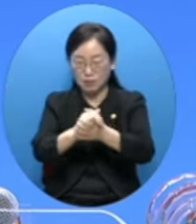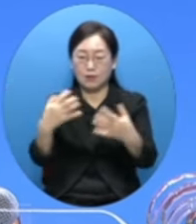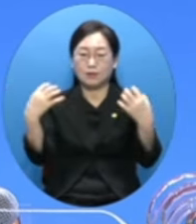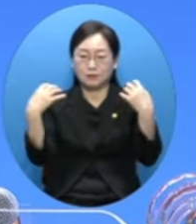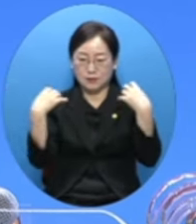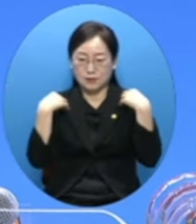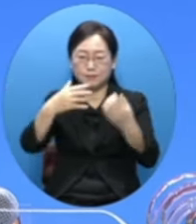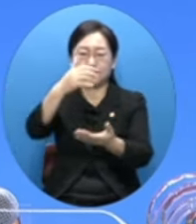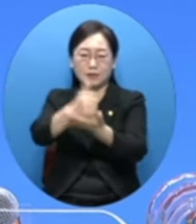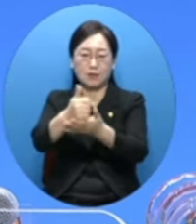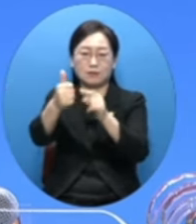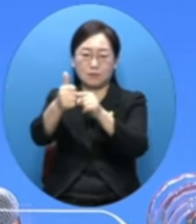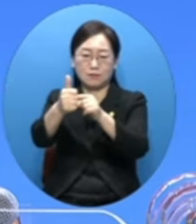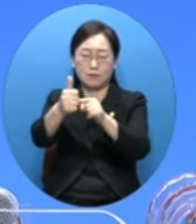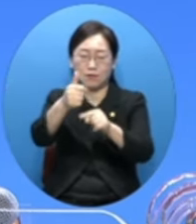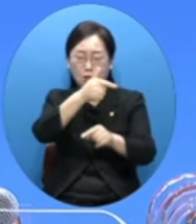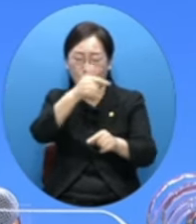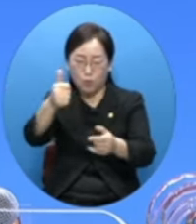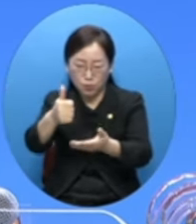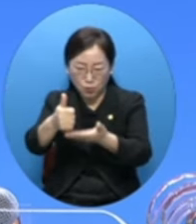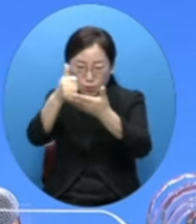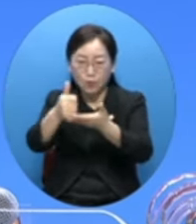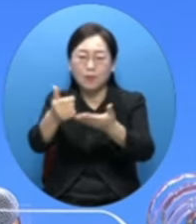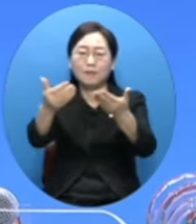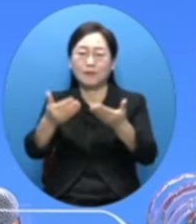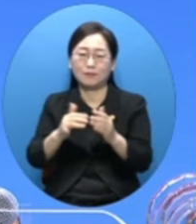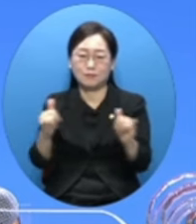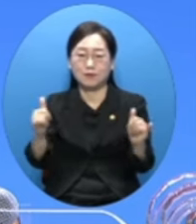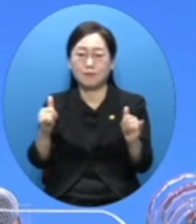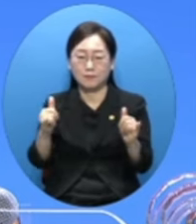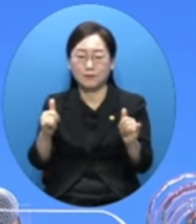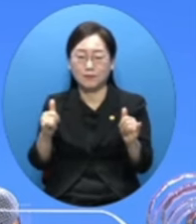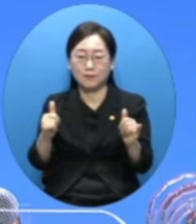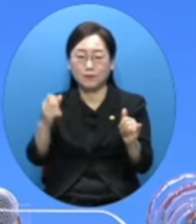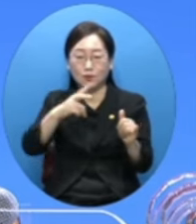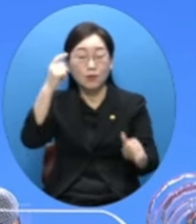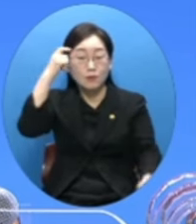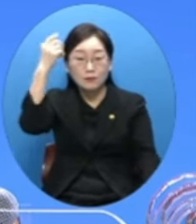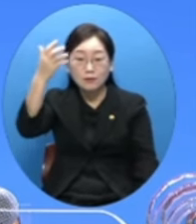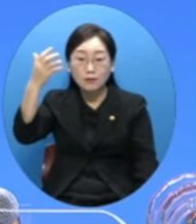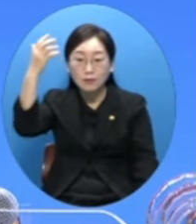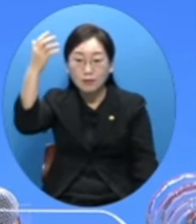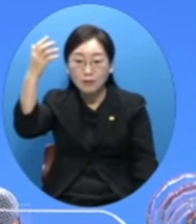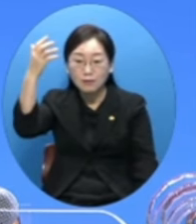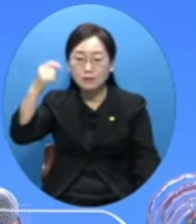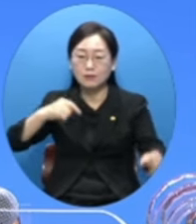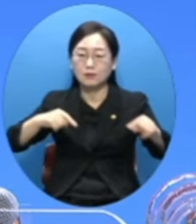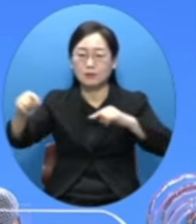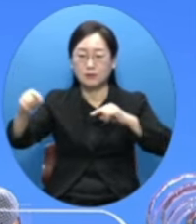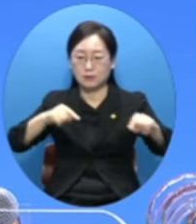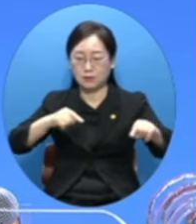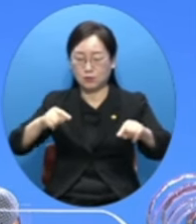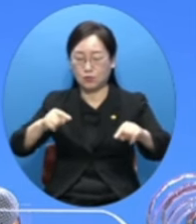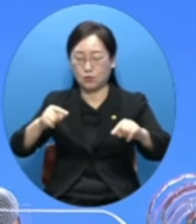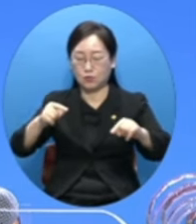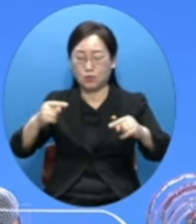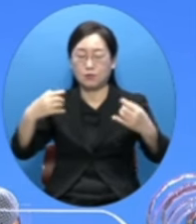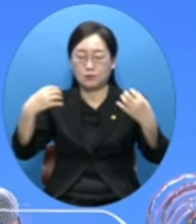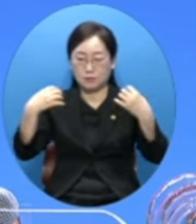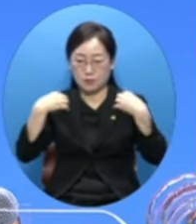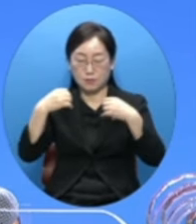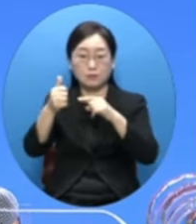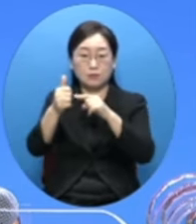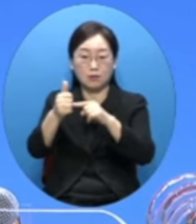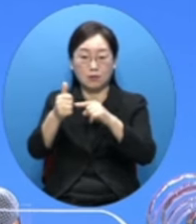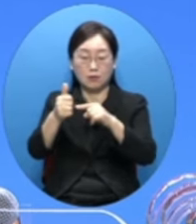매우 존경받는 분이었고 또 영적인 지도자였습니다. 그런데 무엇 하나 부러울 것이